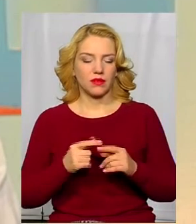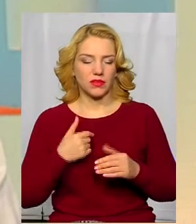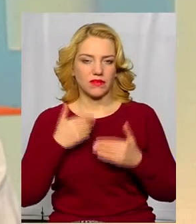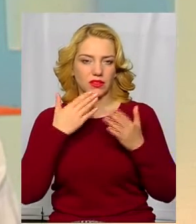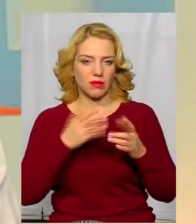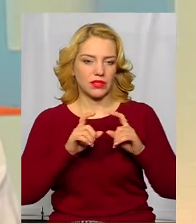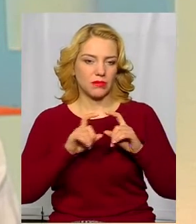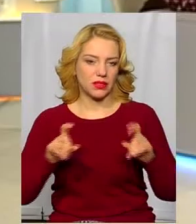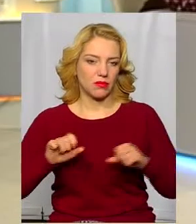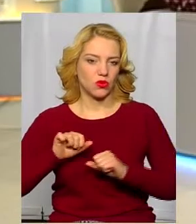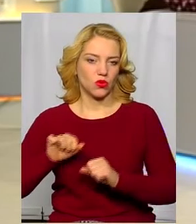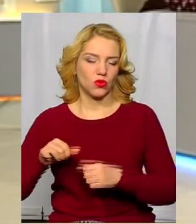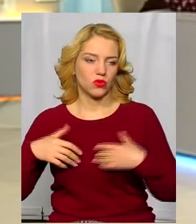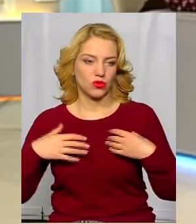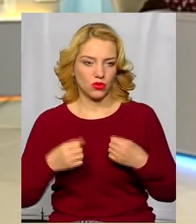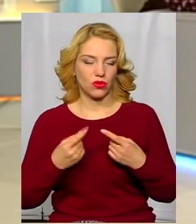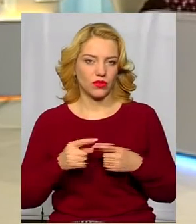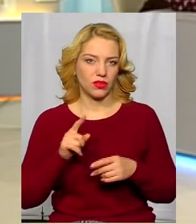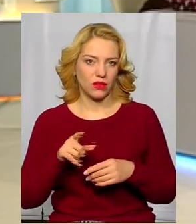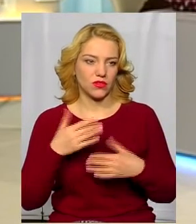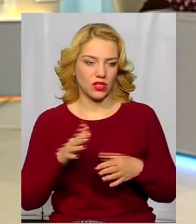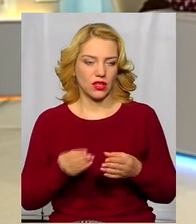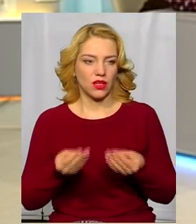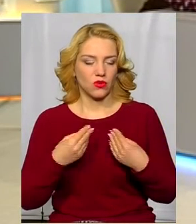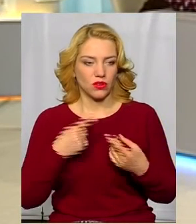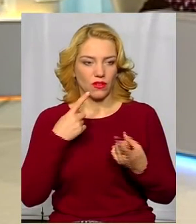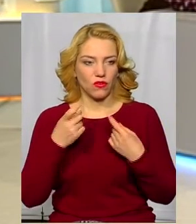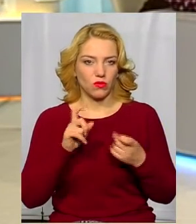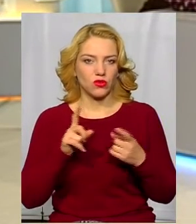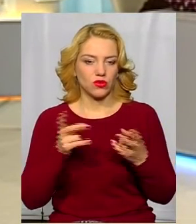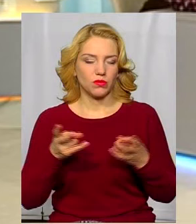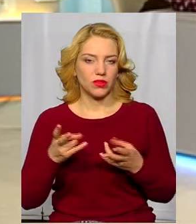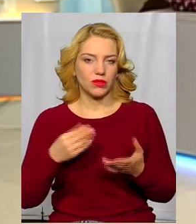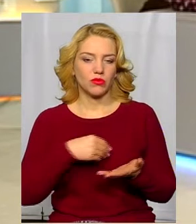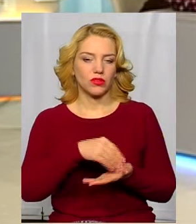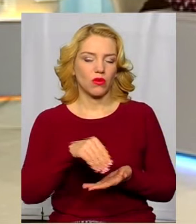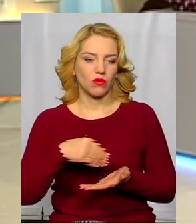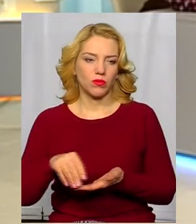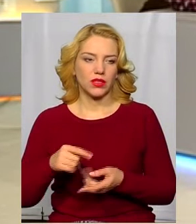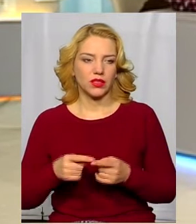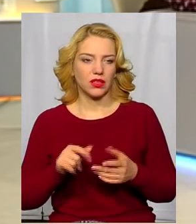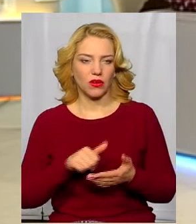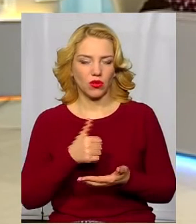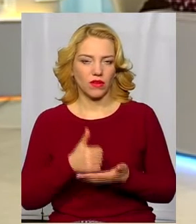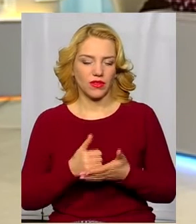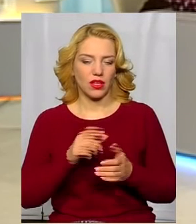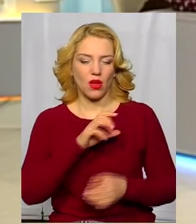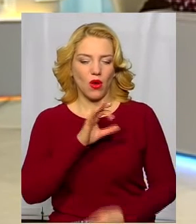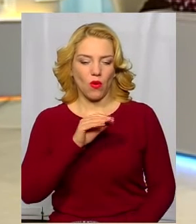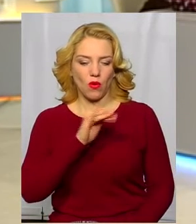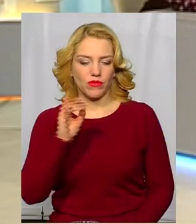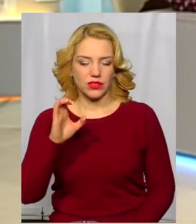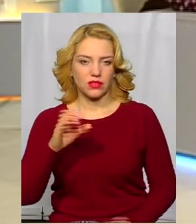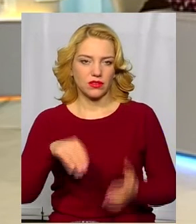Так. То вже надають нам інформацію, що нам треба закупити, і тоді вже головний офіс закупляє,